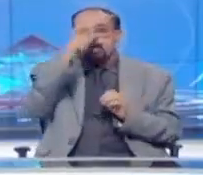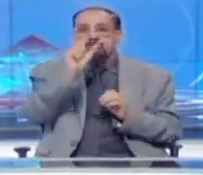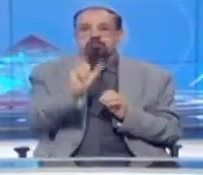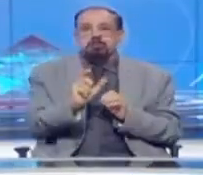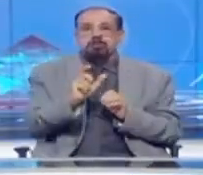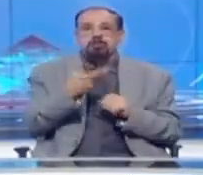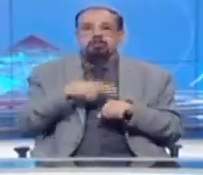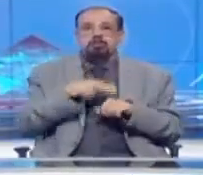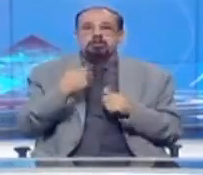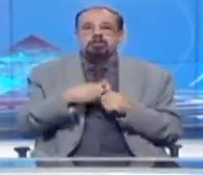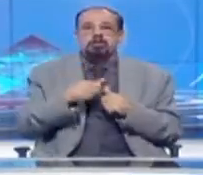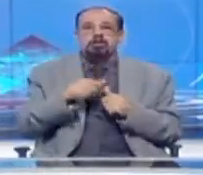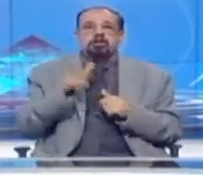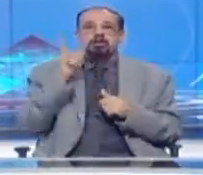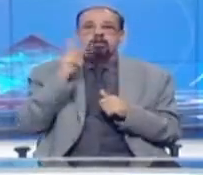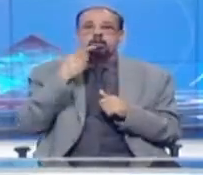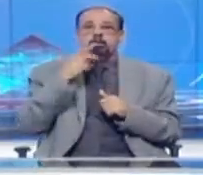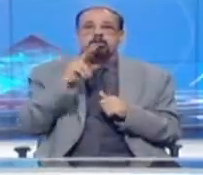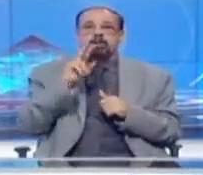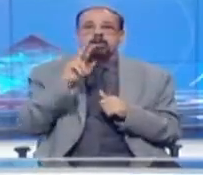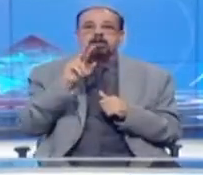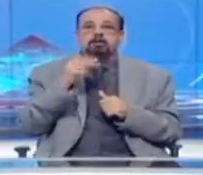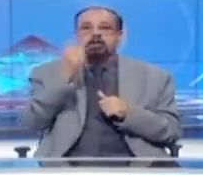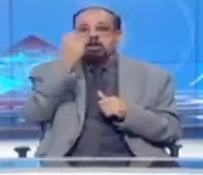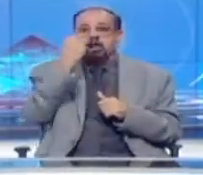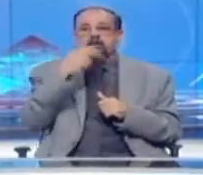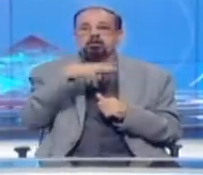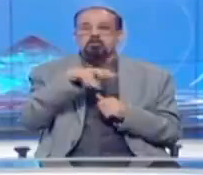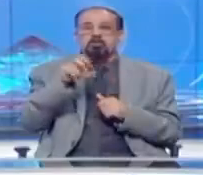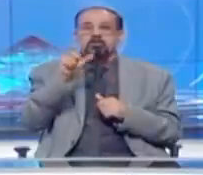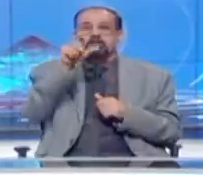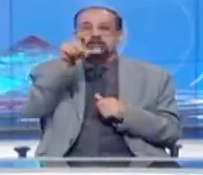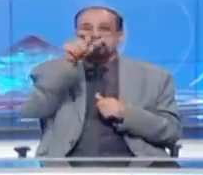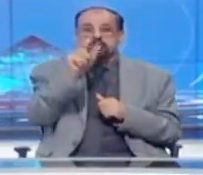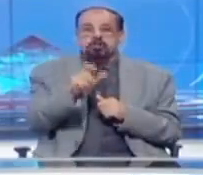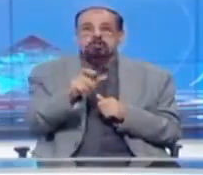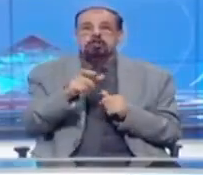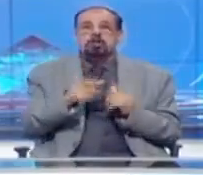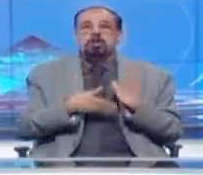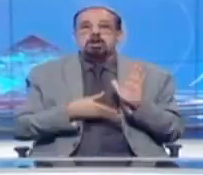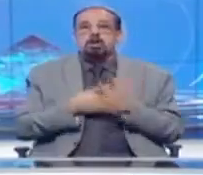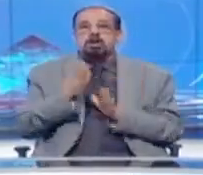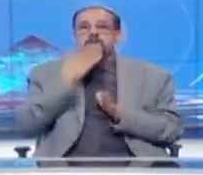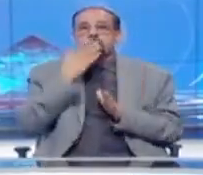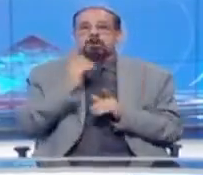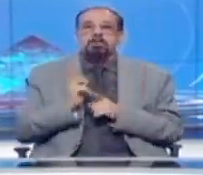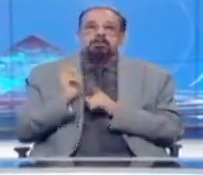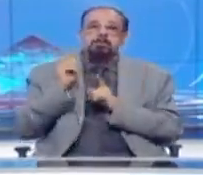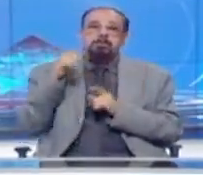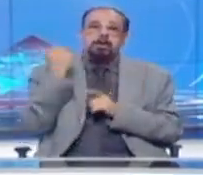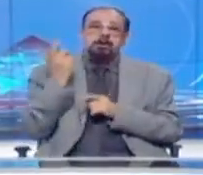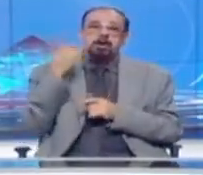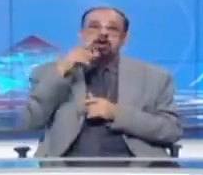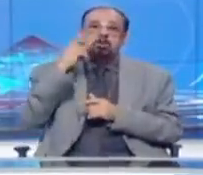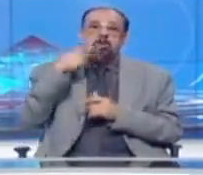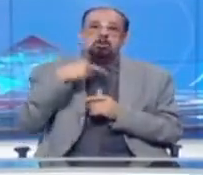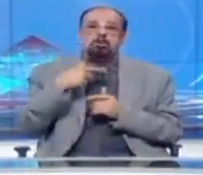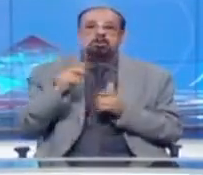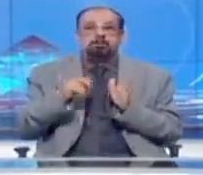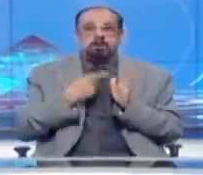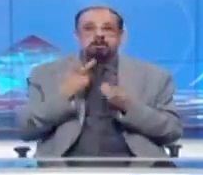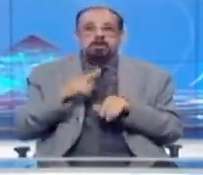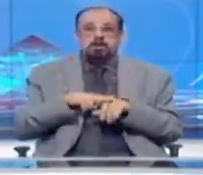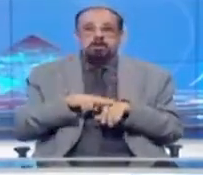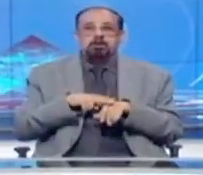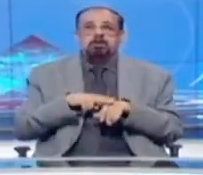10,600,000 شخص. هذا وقد أضافت الوكالة أن نحو 20,800 شخص قد غادروا بولندا أمس عائدين لأوكرانيا مرة